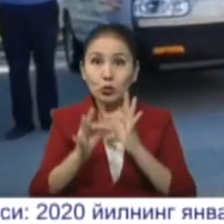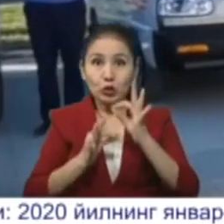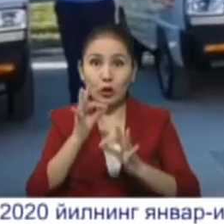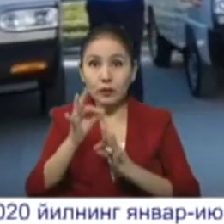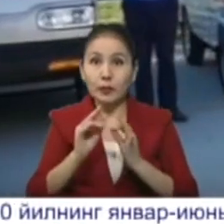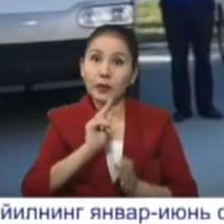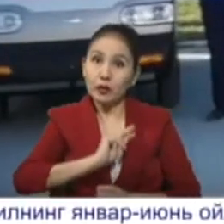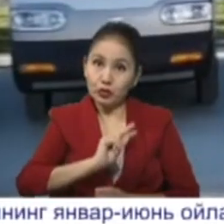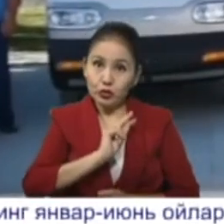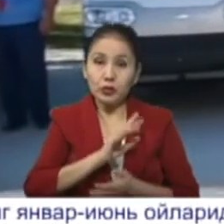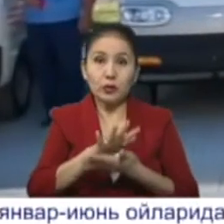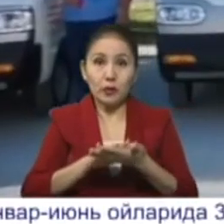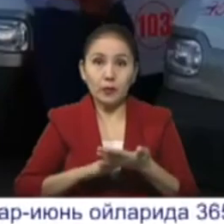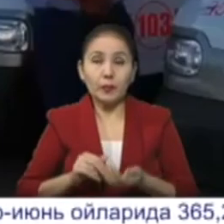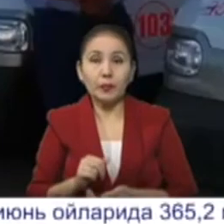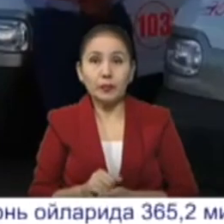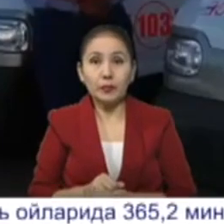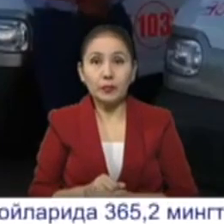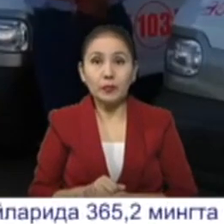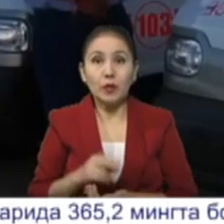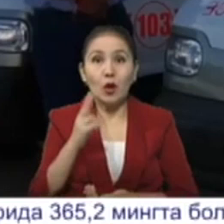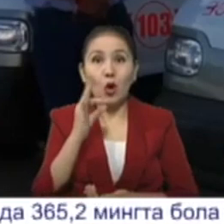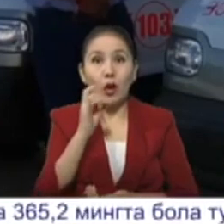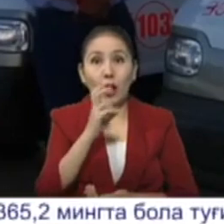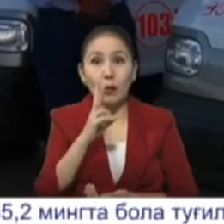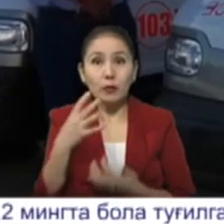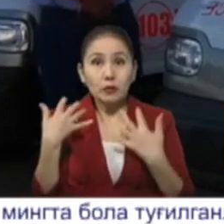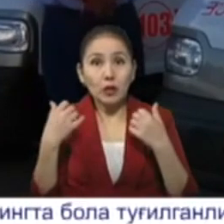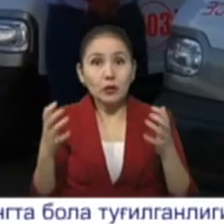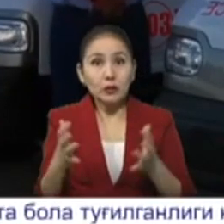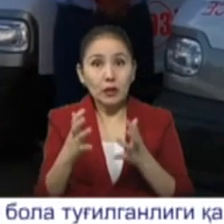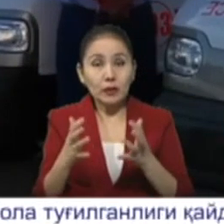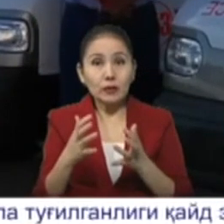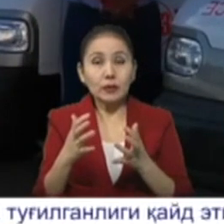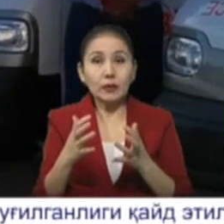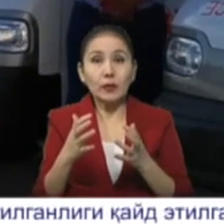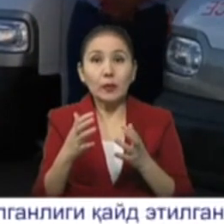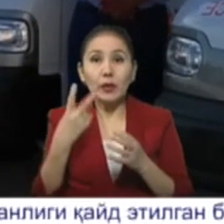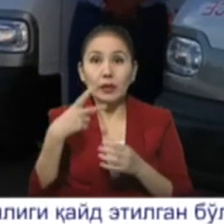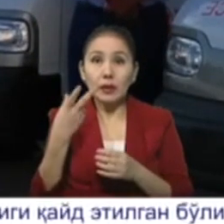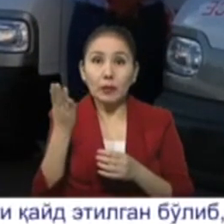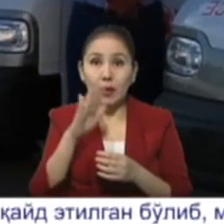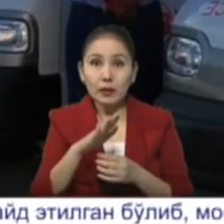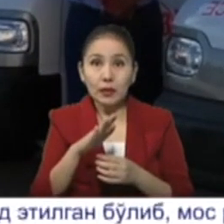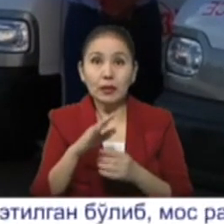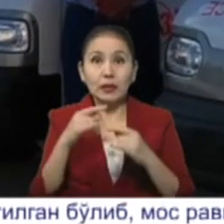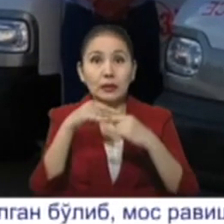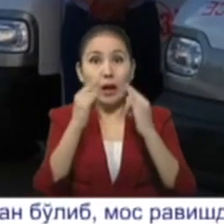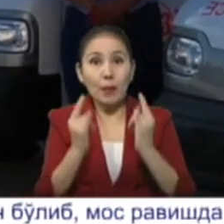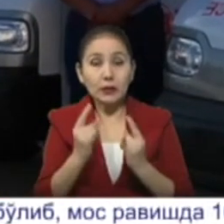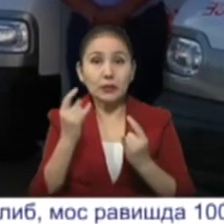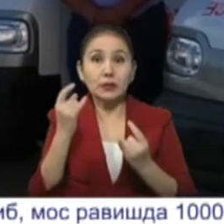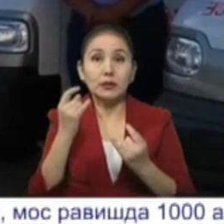davomida ish olib borishi belgilangan. Qoraqalpog'iston sog'liqni saqlash vazirligiga 20 ta Damas